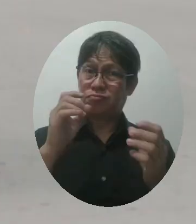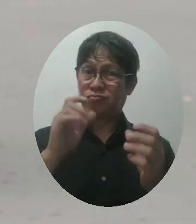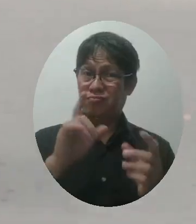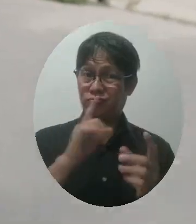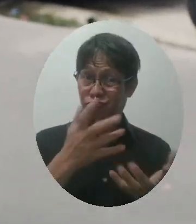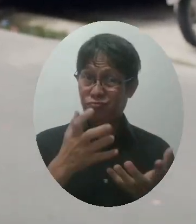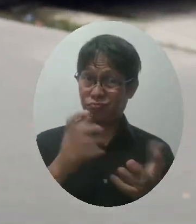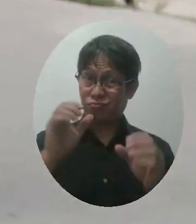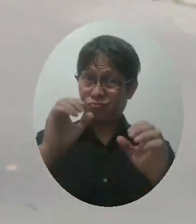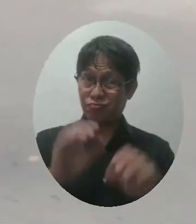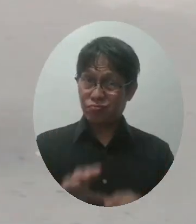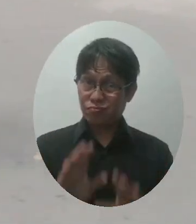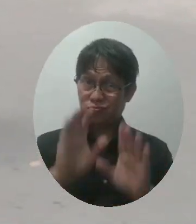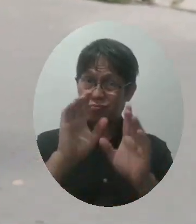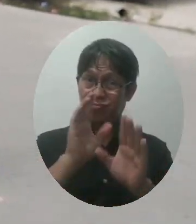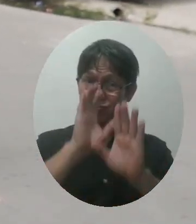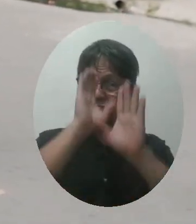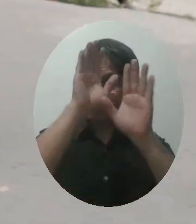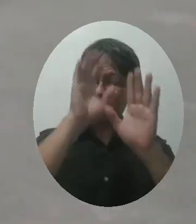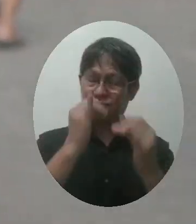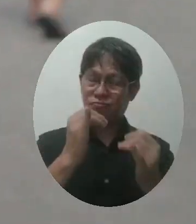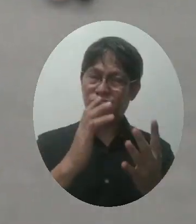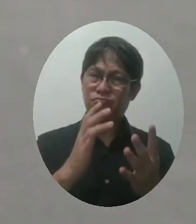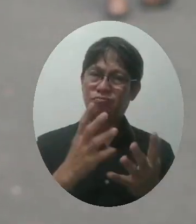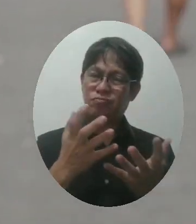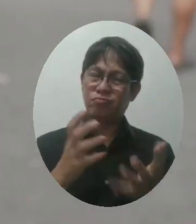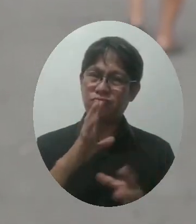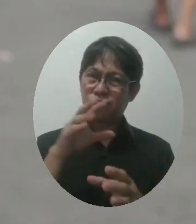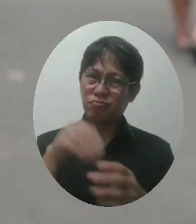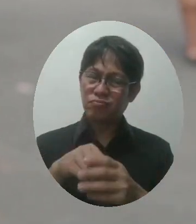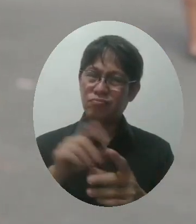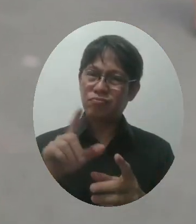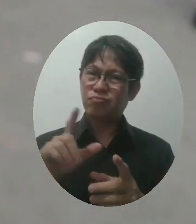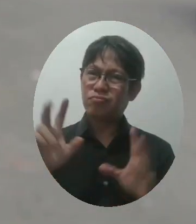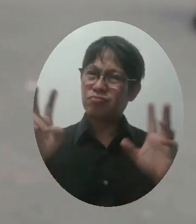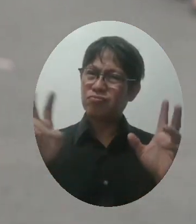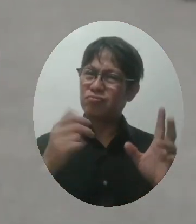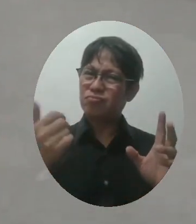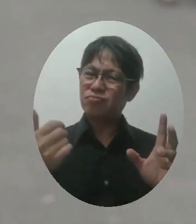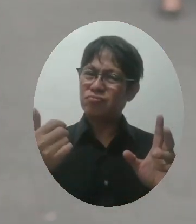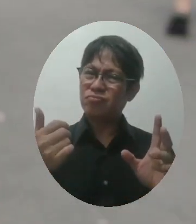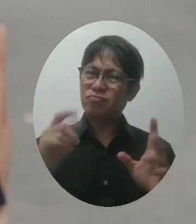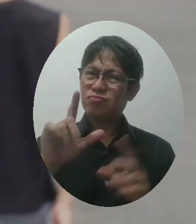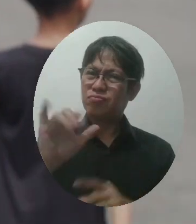niya. Ang pangarap niya nga, basketball. So, gusto niya makasali sa mga